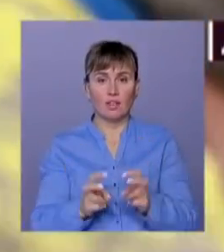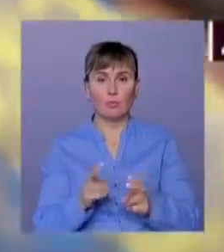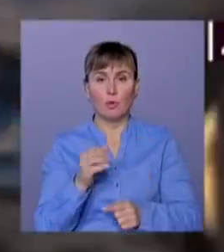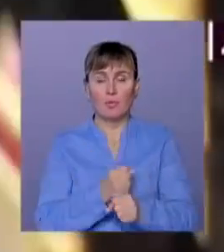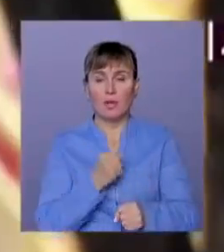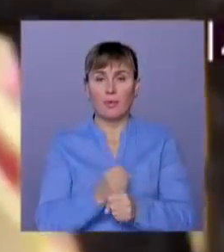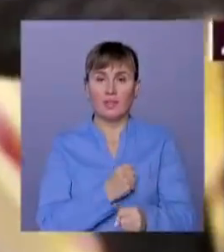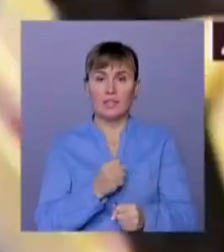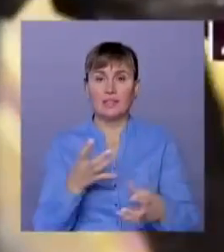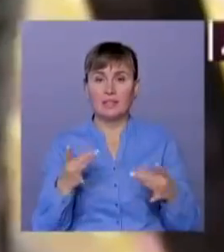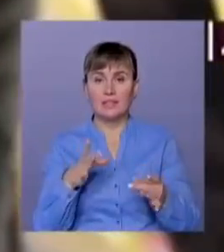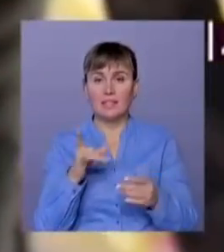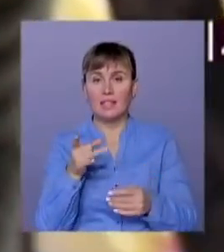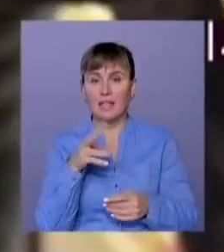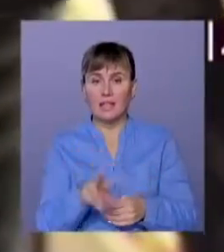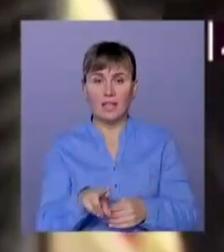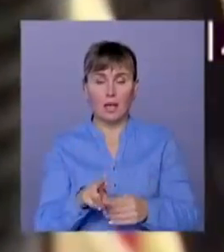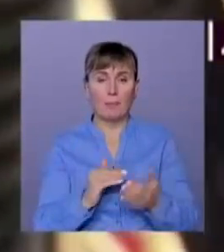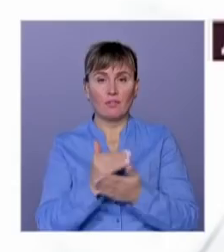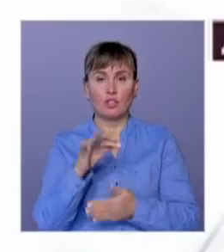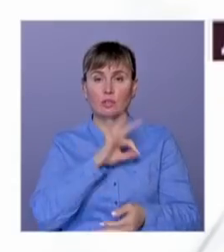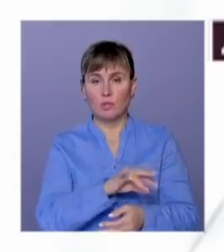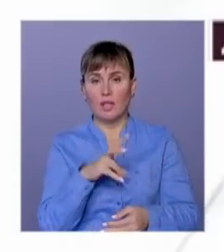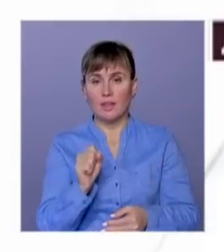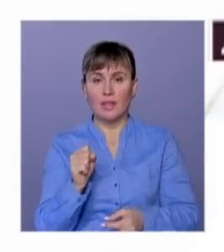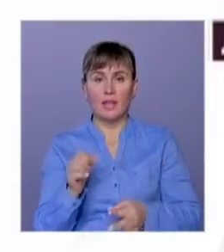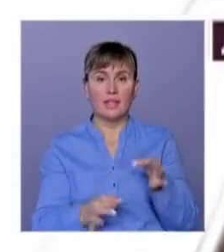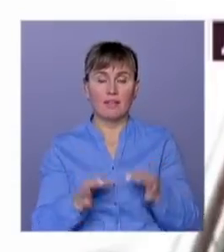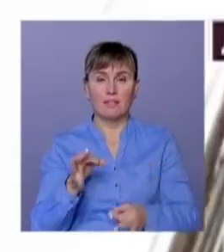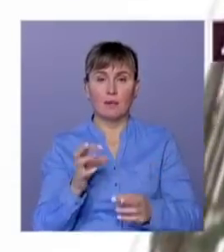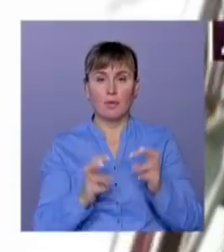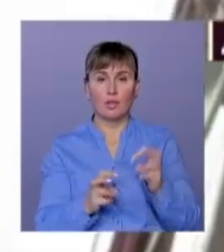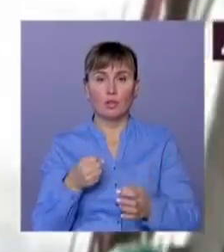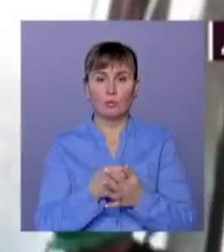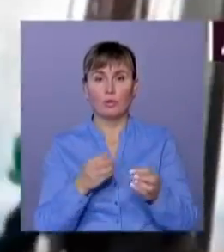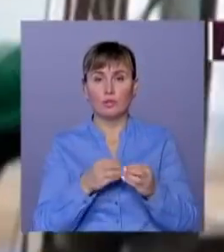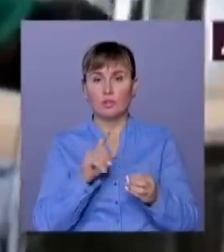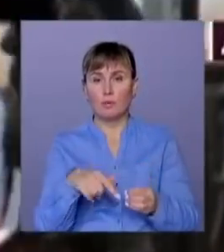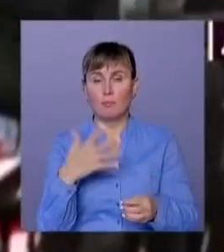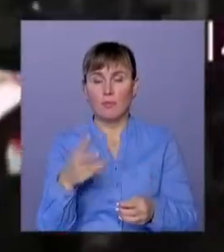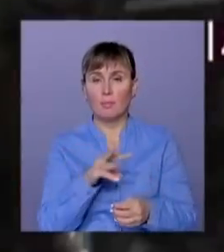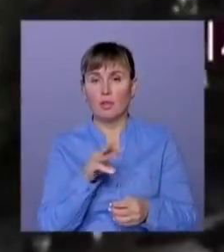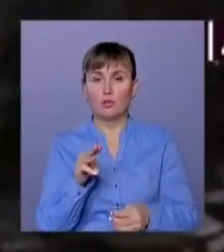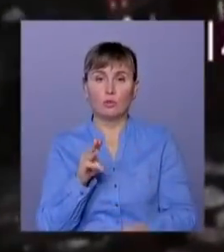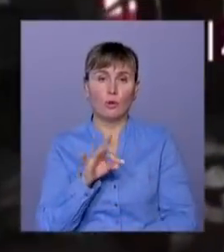переработке сырья. Например, в случае повышения спроса на нефтепродукты до 10,5 миллионов тонн в